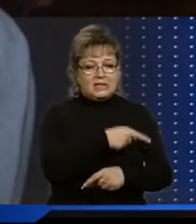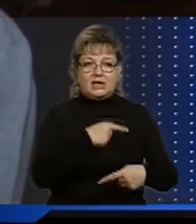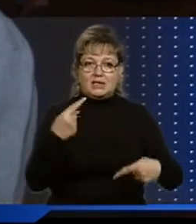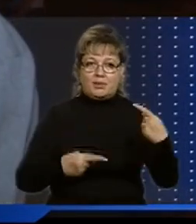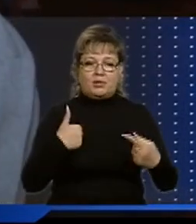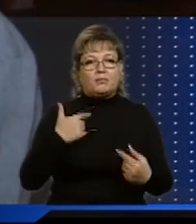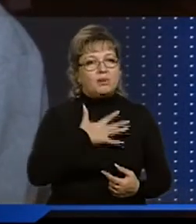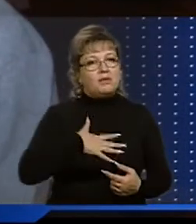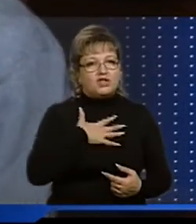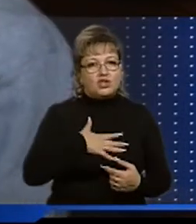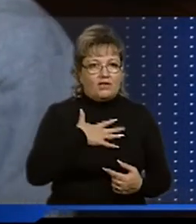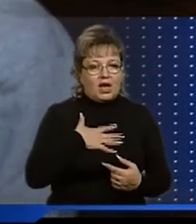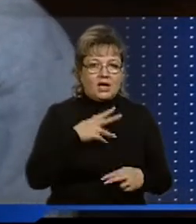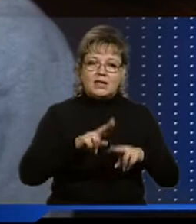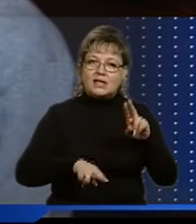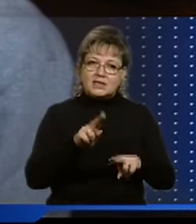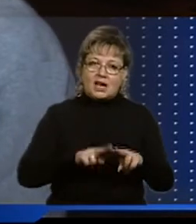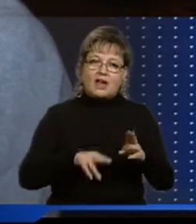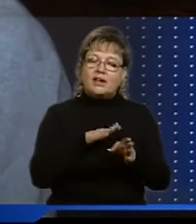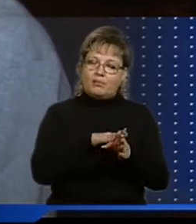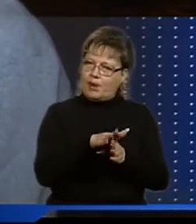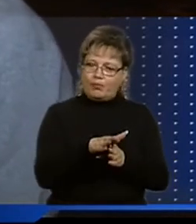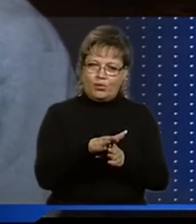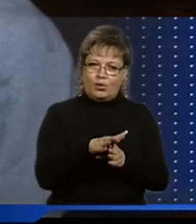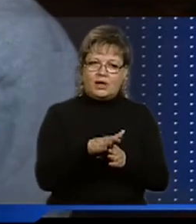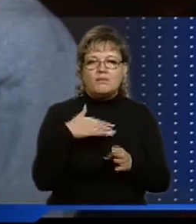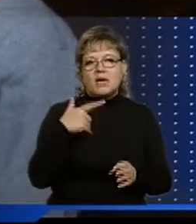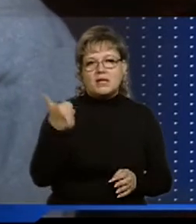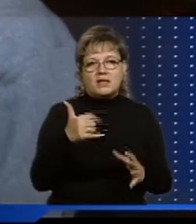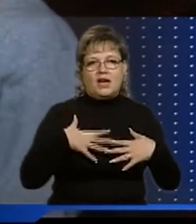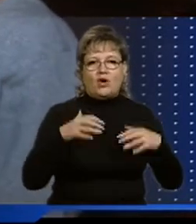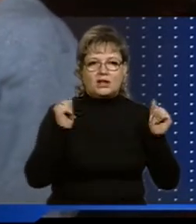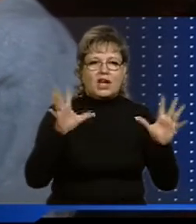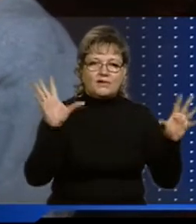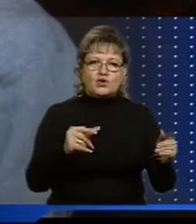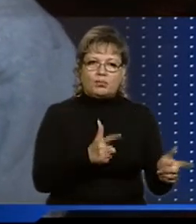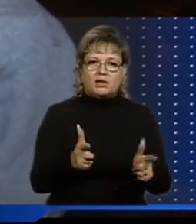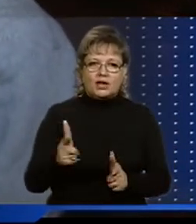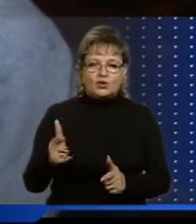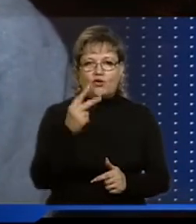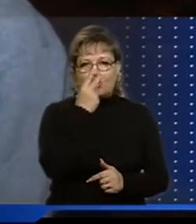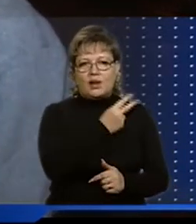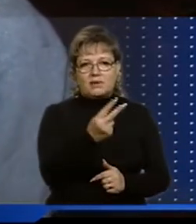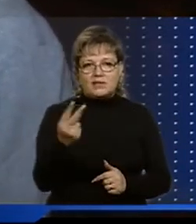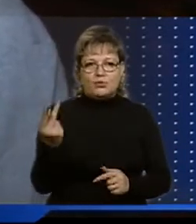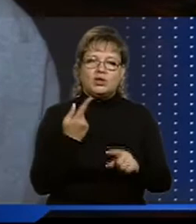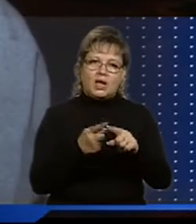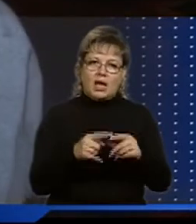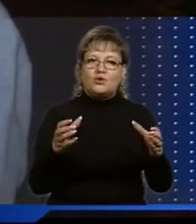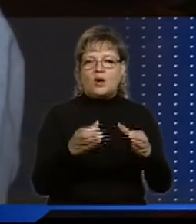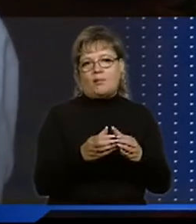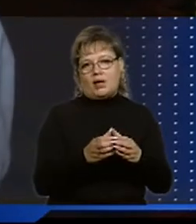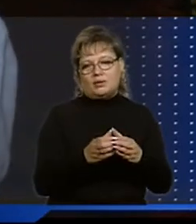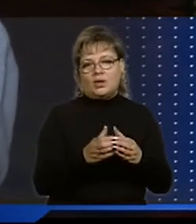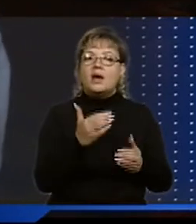есть мы переживали и настраивались по полной. То есть неделю мы отдали всю подготовку на просмотр на эту команду.